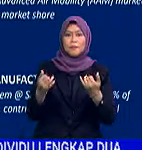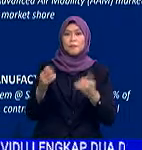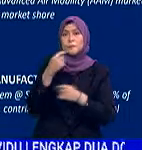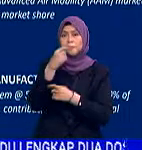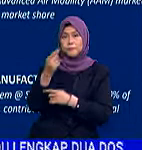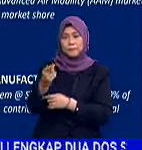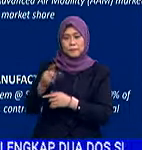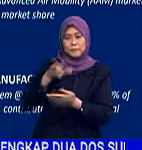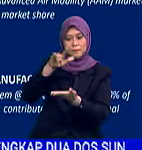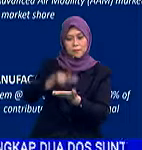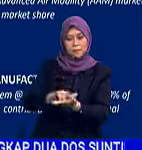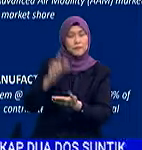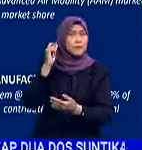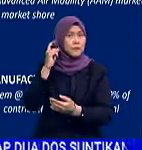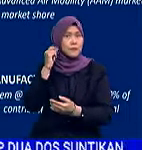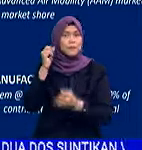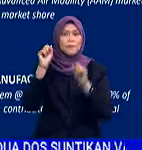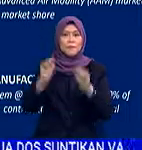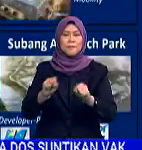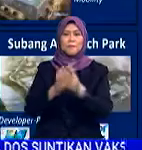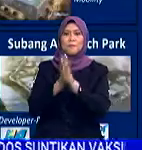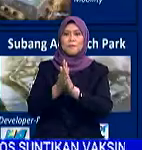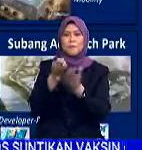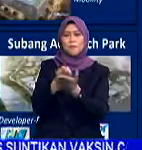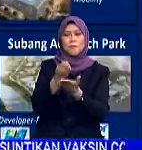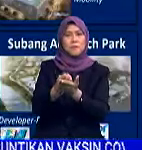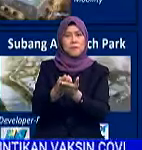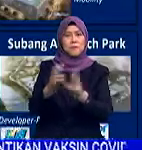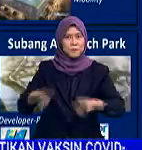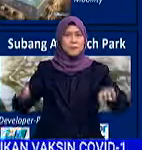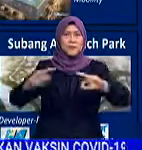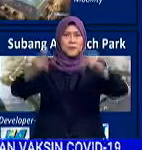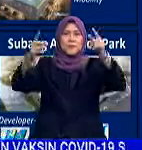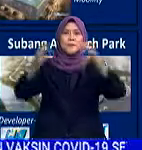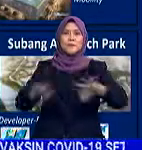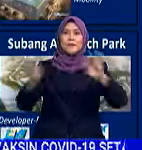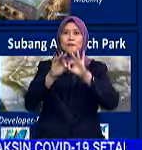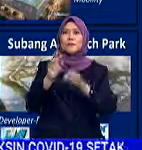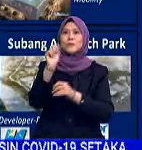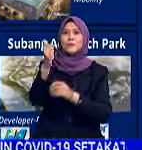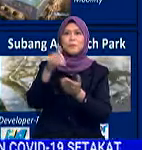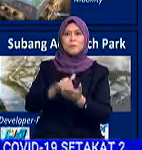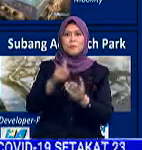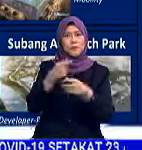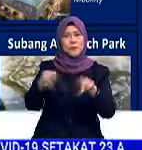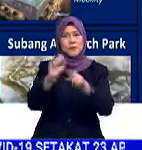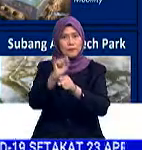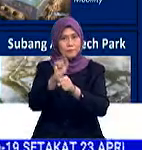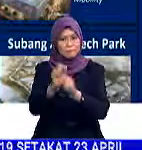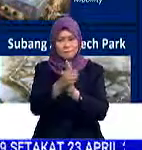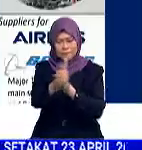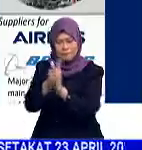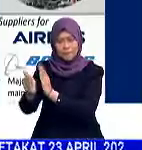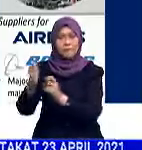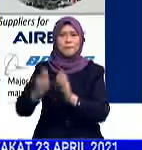sing lapangan terbang Subang berupaya menjadi pemangkin ekonomi negara menerusi 10 r000 peluang pekerjaan berkemahiran tinggi